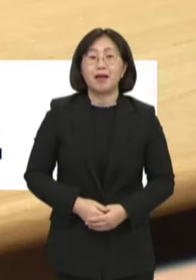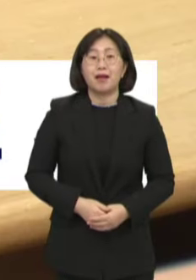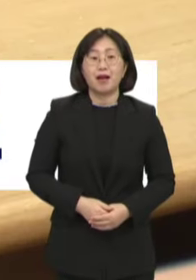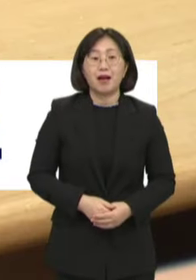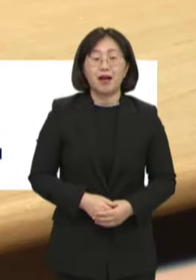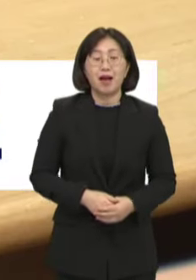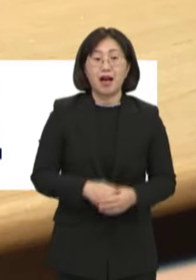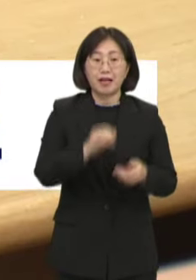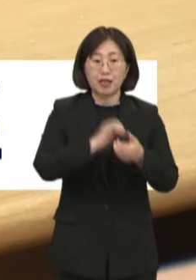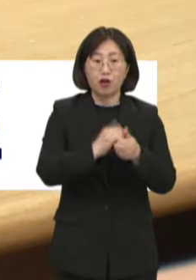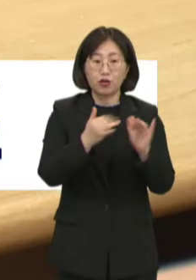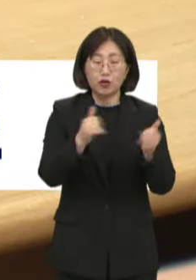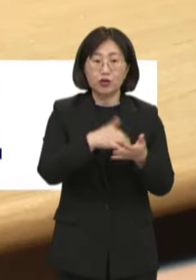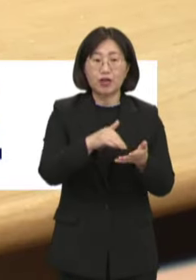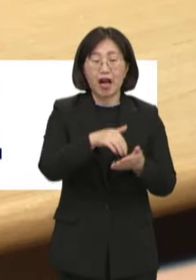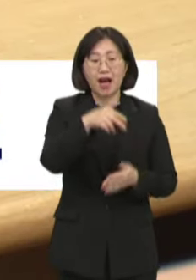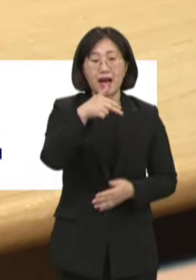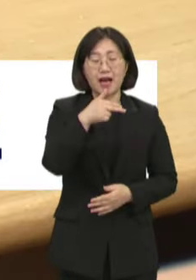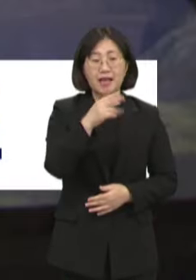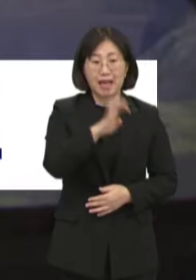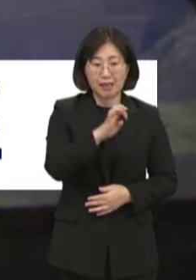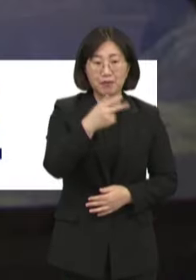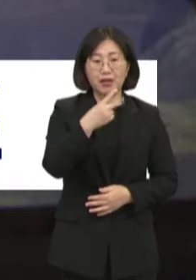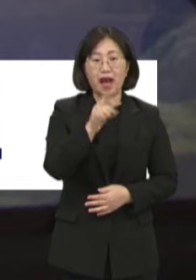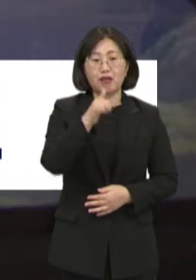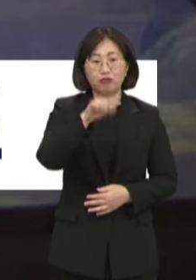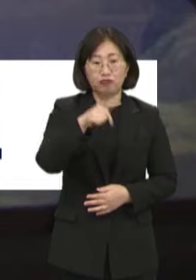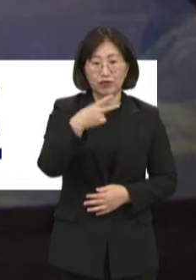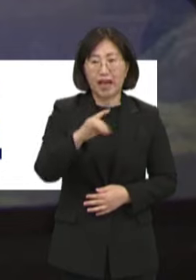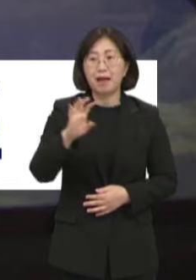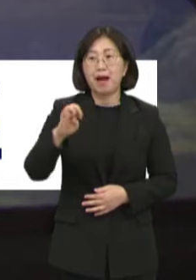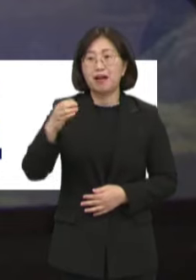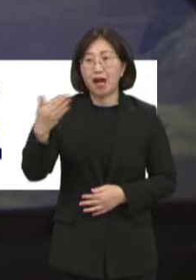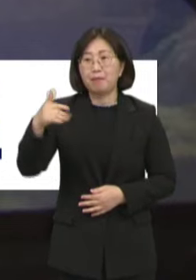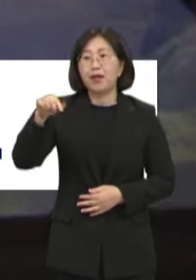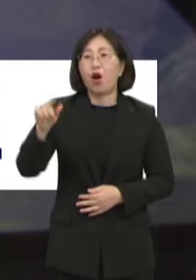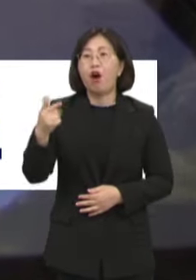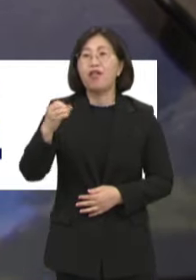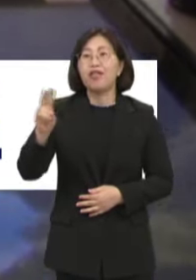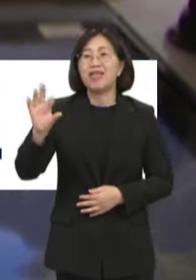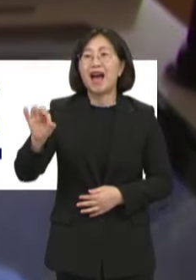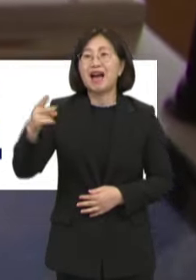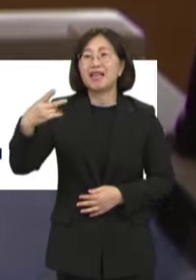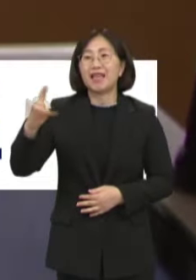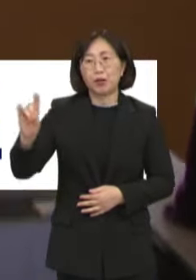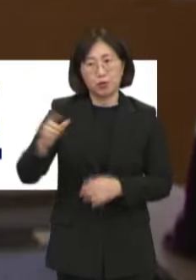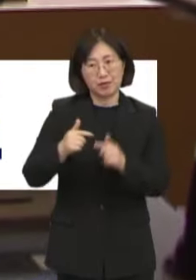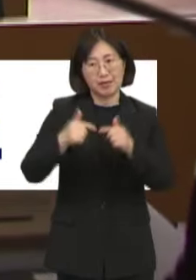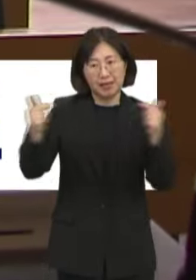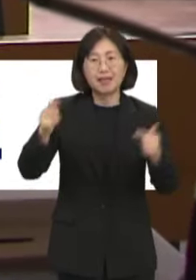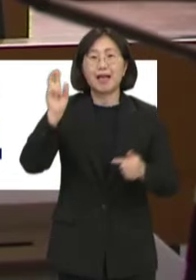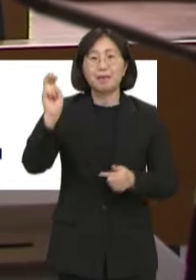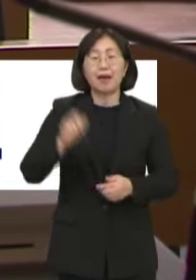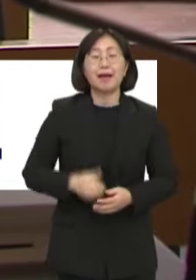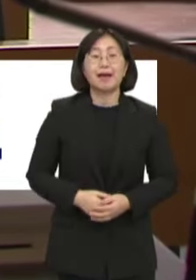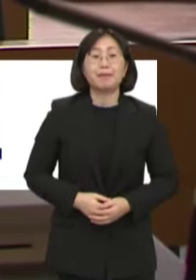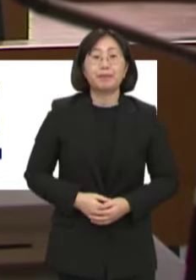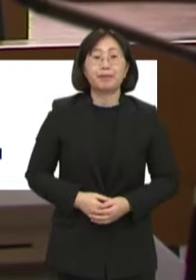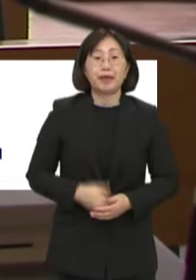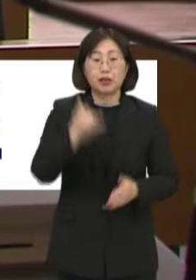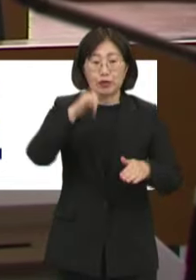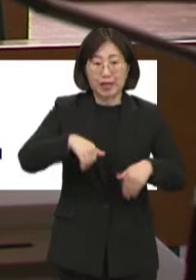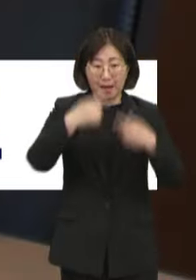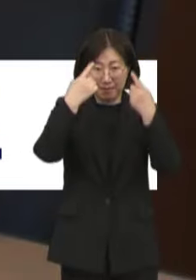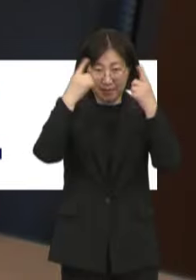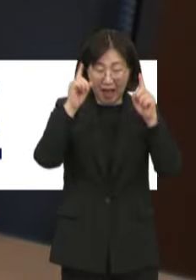함께 정원이 40명인 단국대와 49명인 건양대도 증원 혜택을 볼 수 있을 전망입니다. 한편